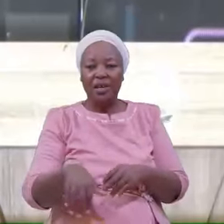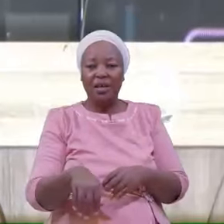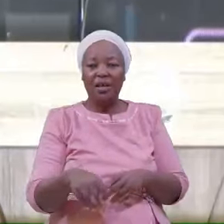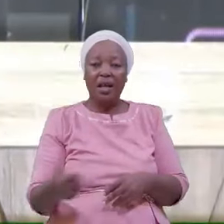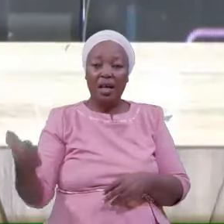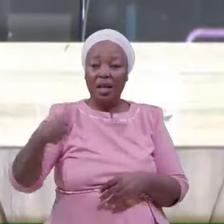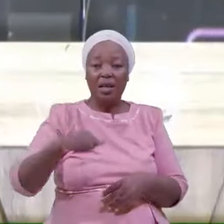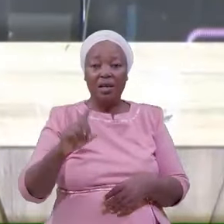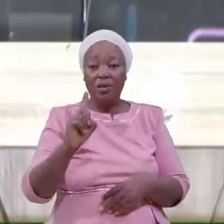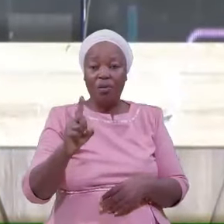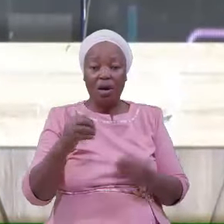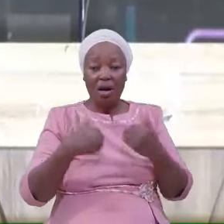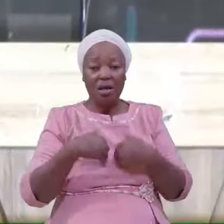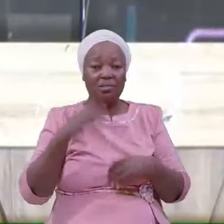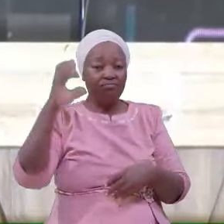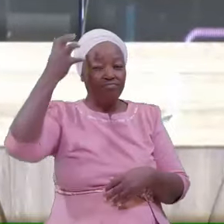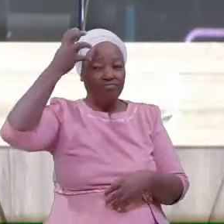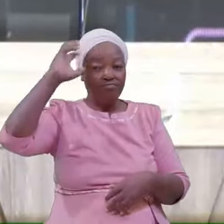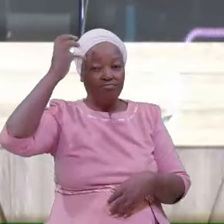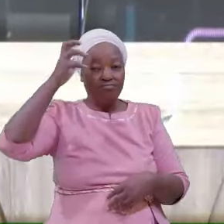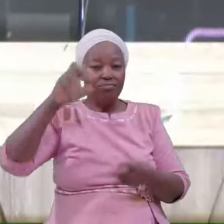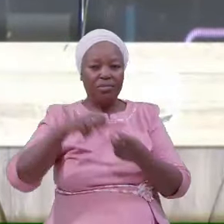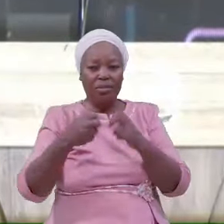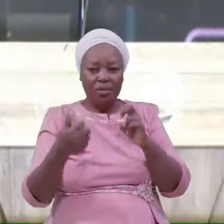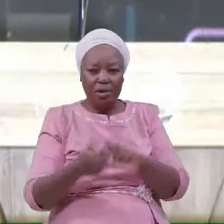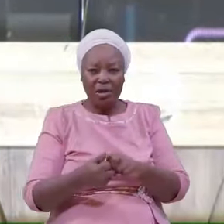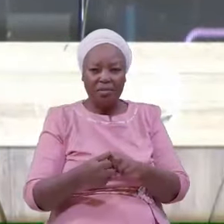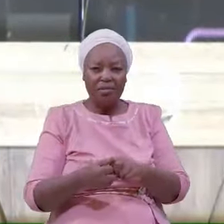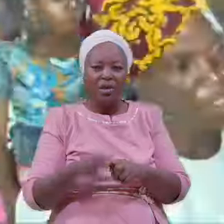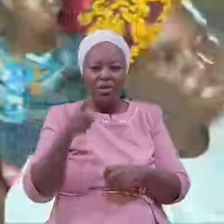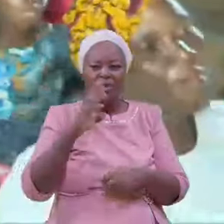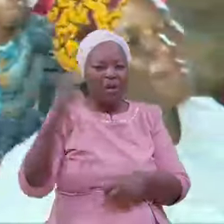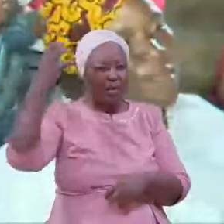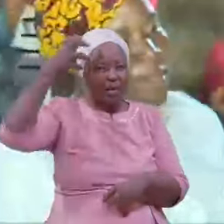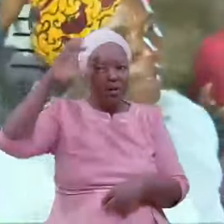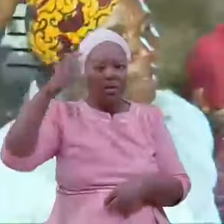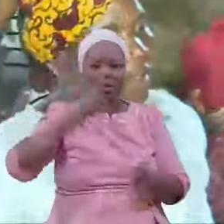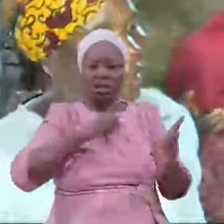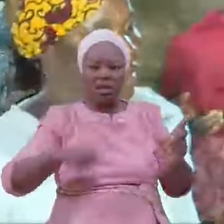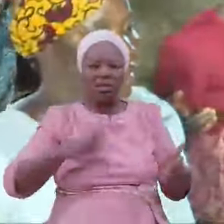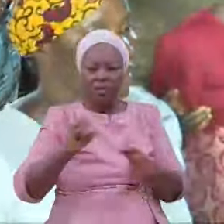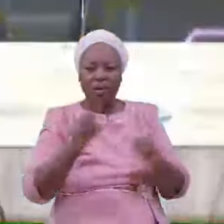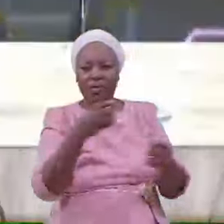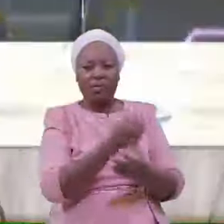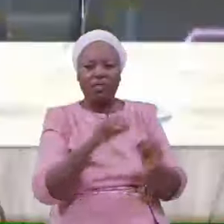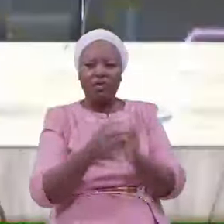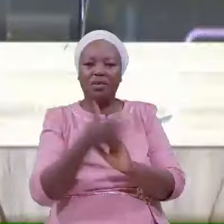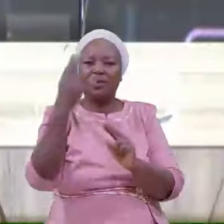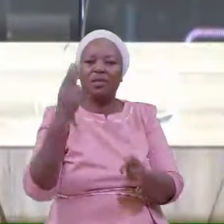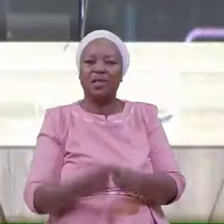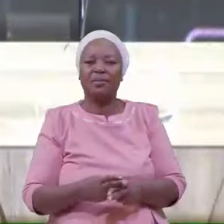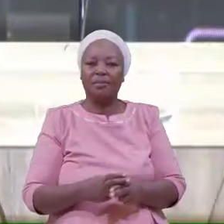demonic problem, you are sane, He'll set you free. Kung sino man